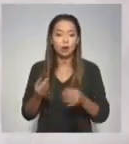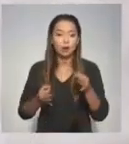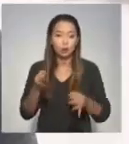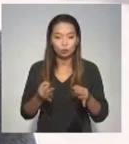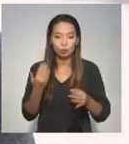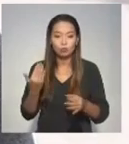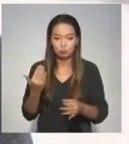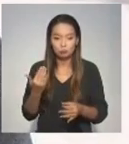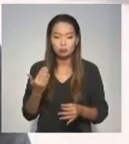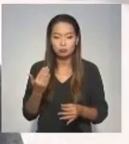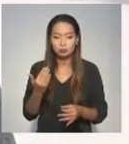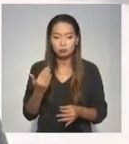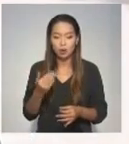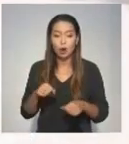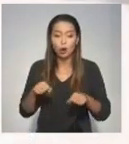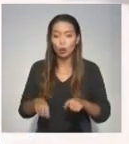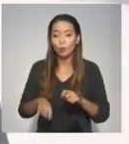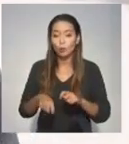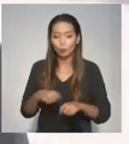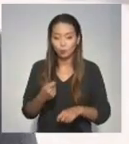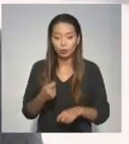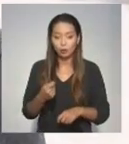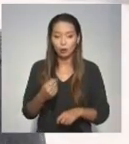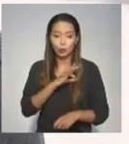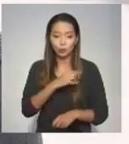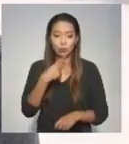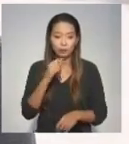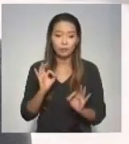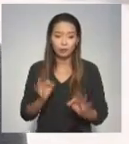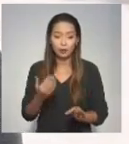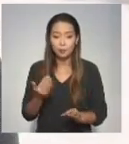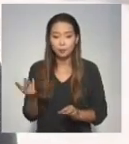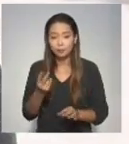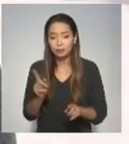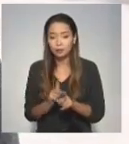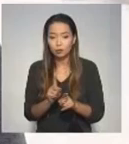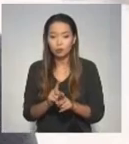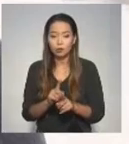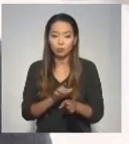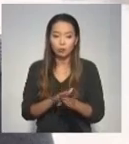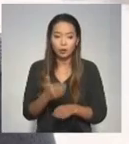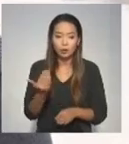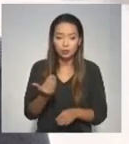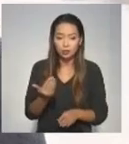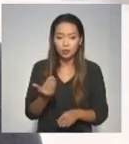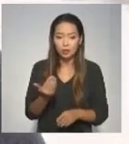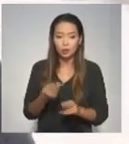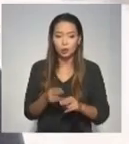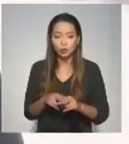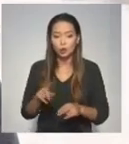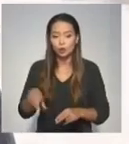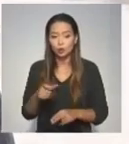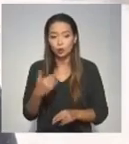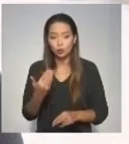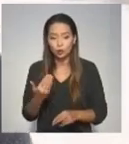отыр. Құқық бұзушылық жағынан ешқандай бір сот алдында іс-әрекеттер жасалмаған. Ол іс-әрекеттер қандай болу керек? Ол мысалы жаңа